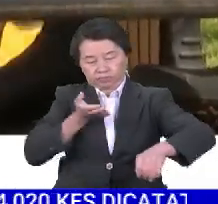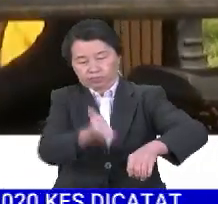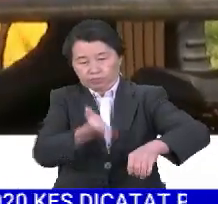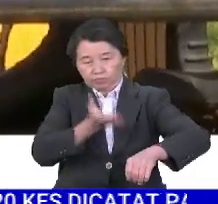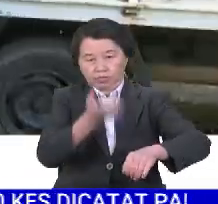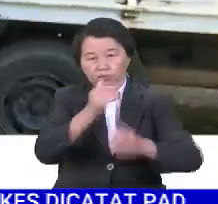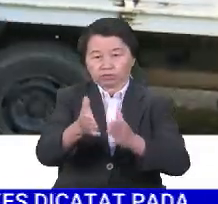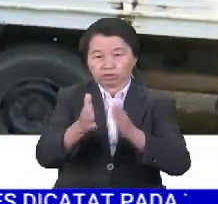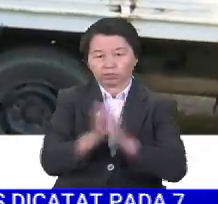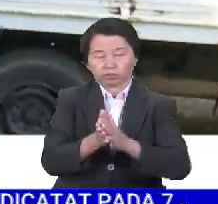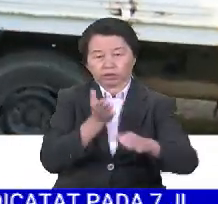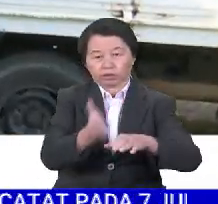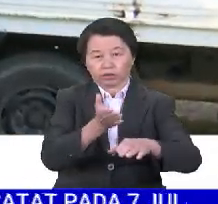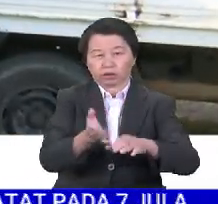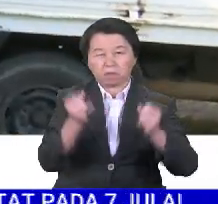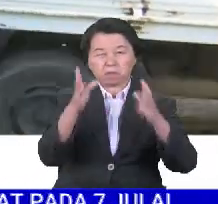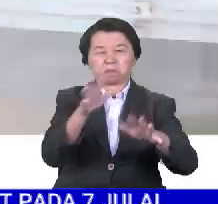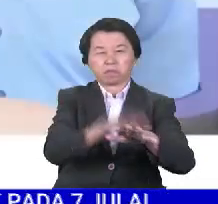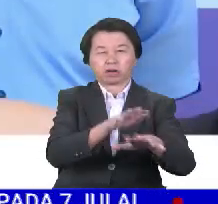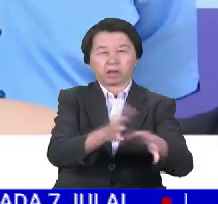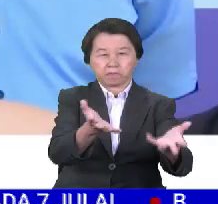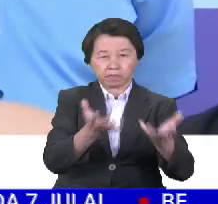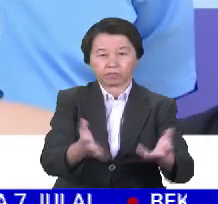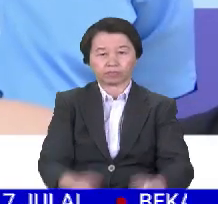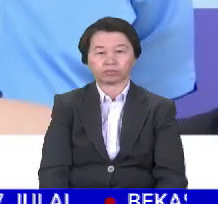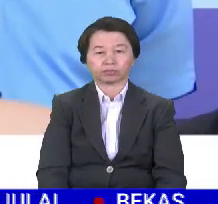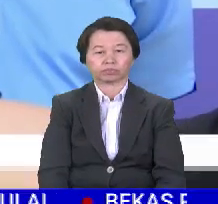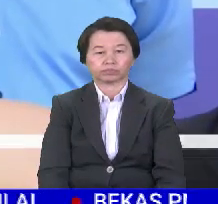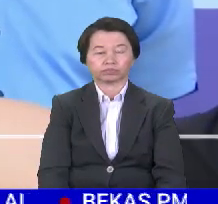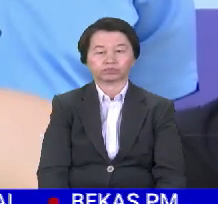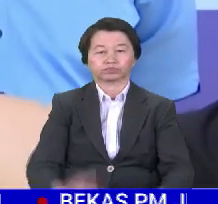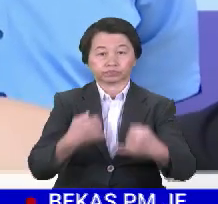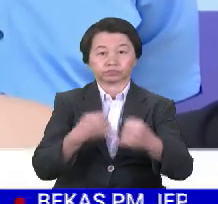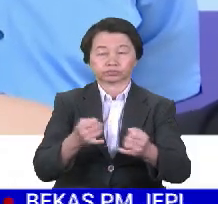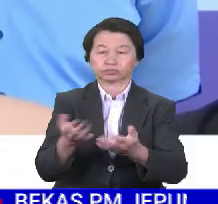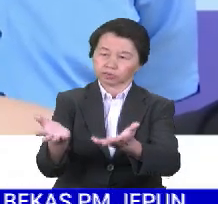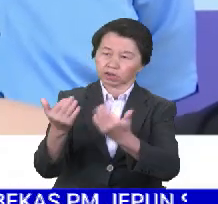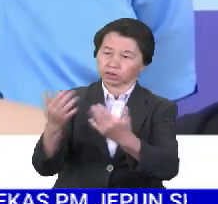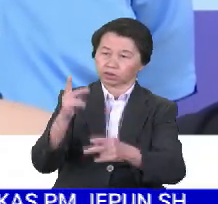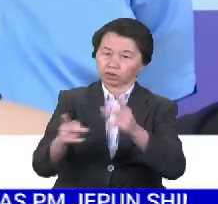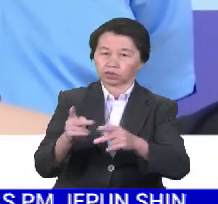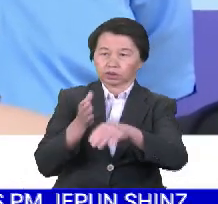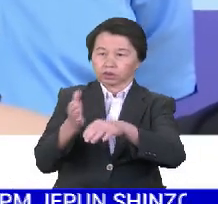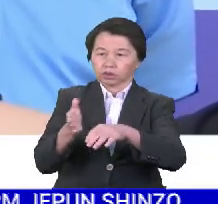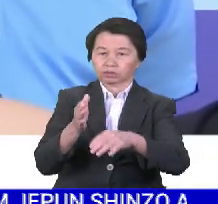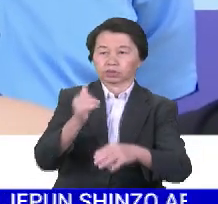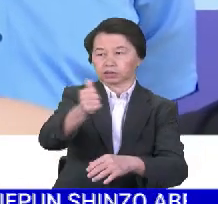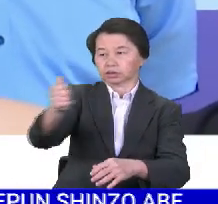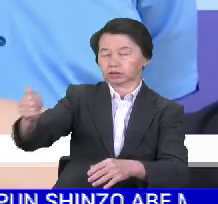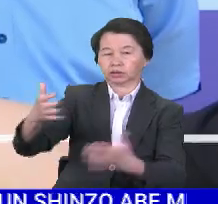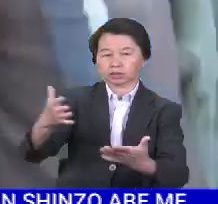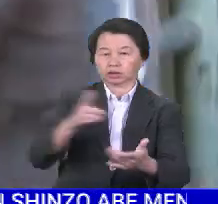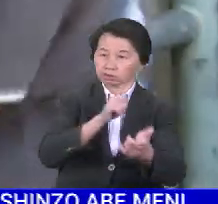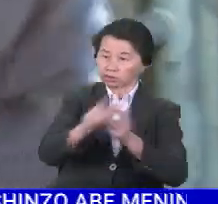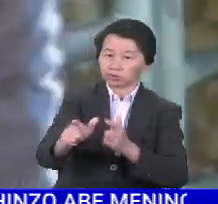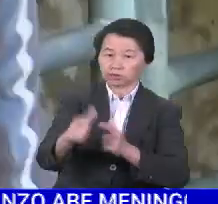susulan permohonan ibadah korban yang tinggi. Jabatan menggalakkan orang-orang luar menyembelih di rumah sembelih jabatan lah yang telah